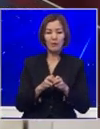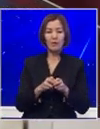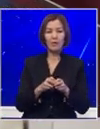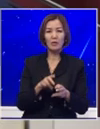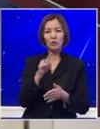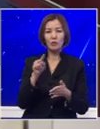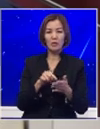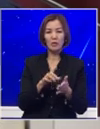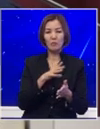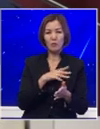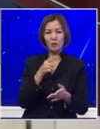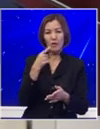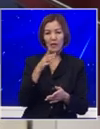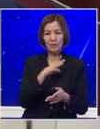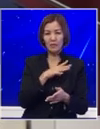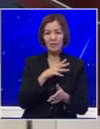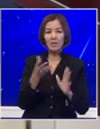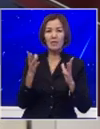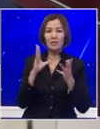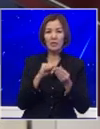талқыладық. Айттық, жалпы